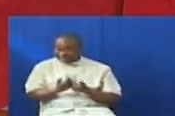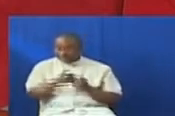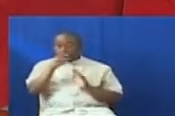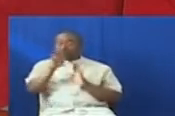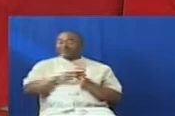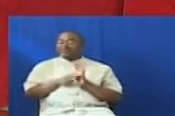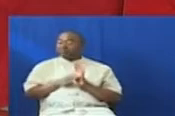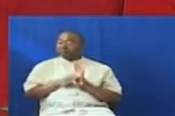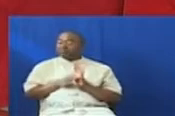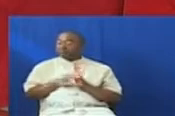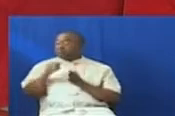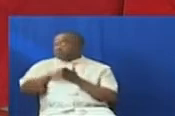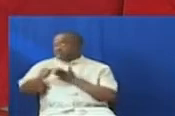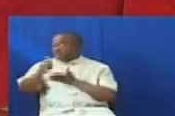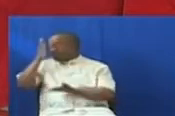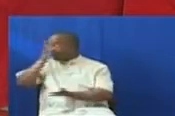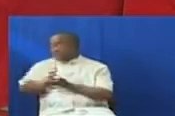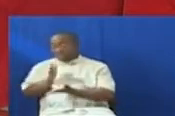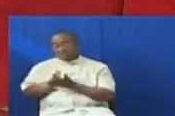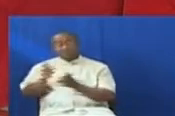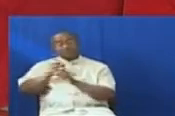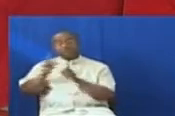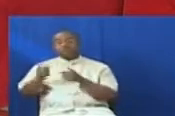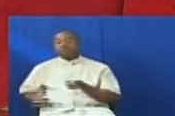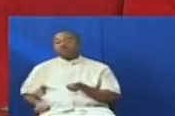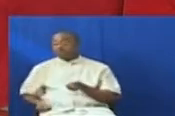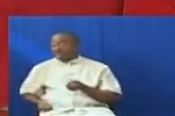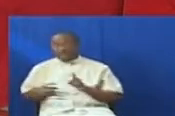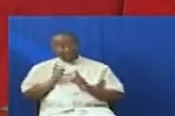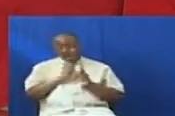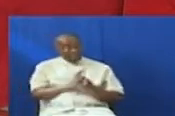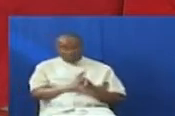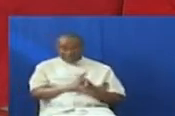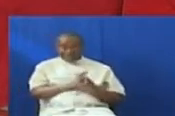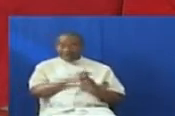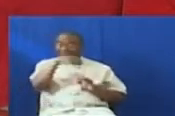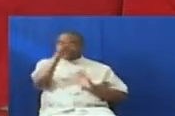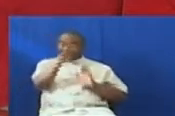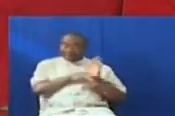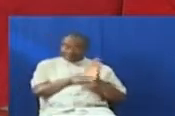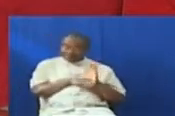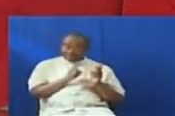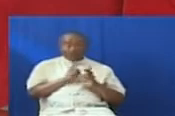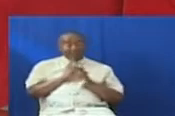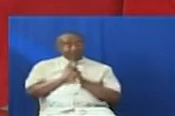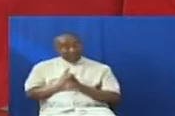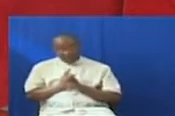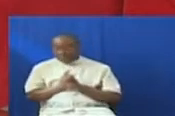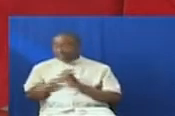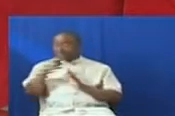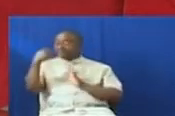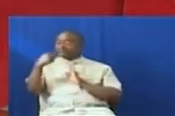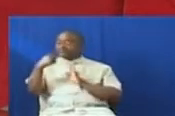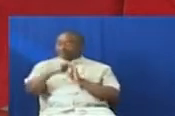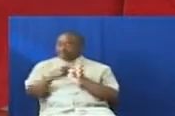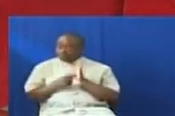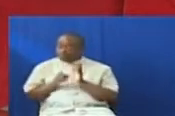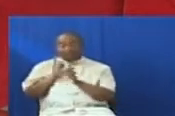hayajakamilika kwa mujibu wa taratibu, sheria na kanuni. Kuna hoja